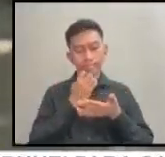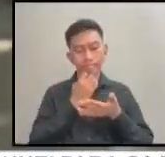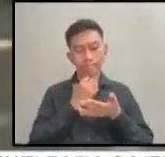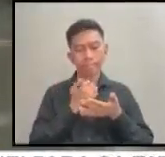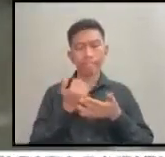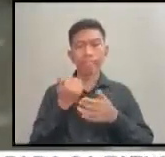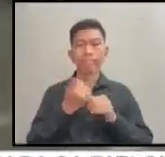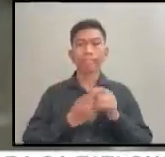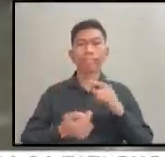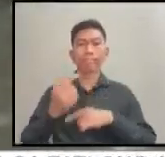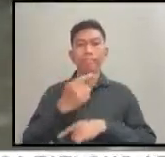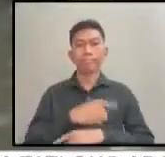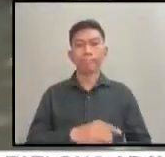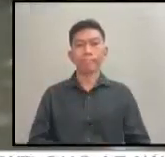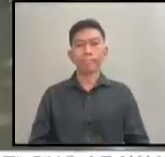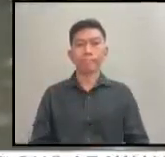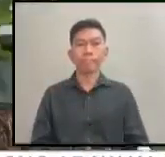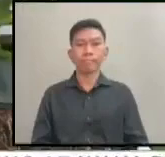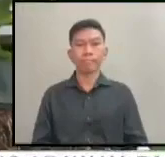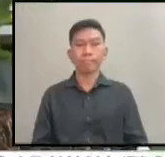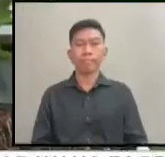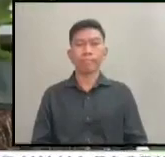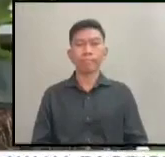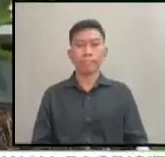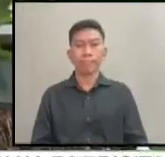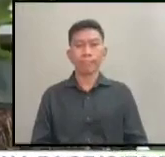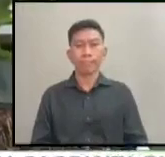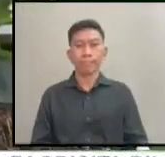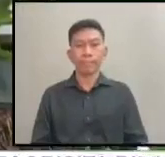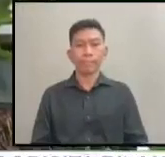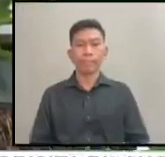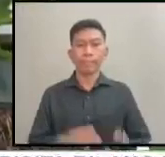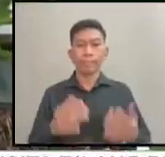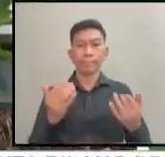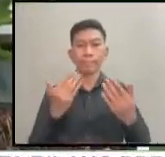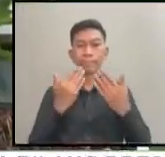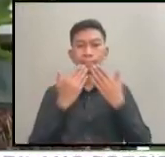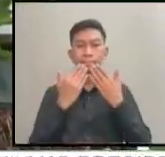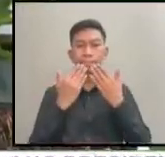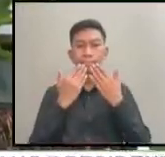mga pinakauling balita. Balik sa iyo, Ryan. Maraming salamat, Joshua Garcia.